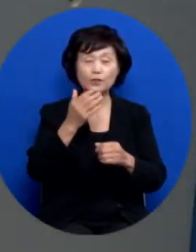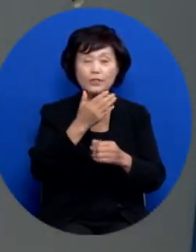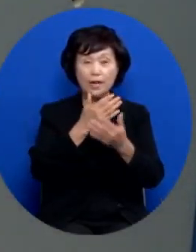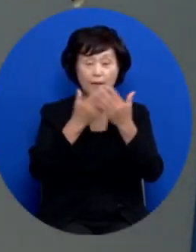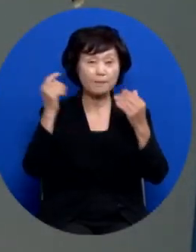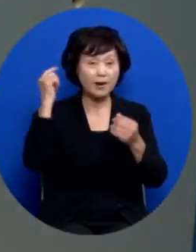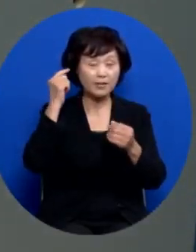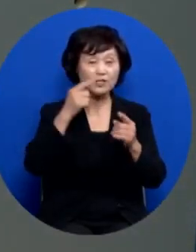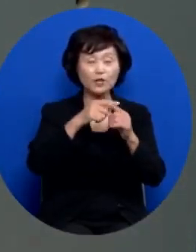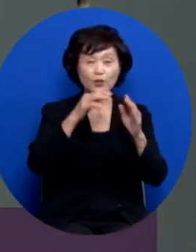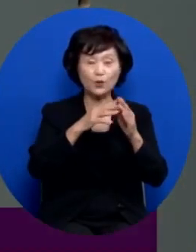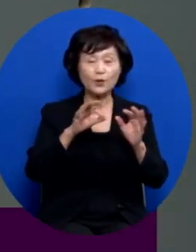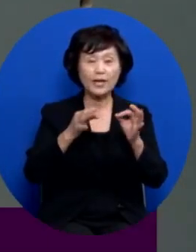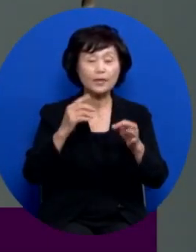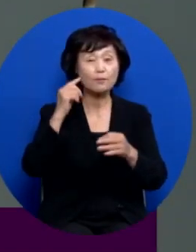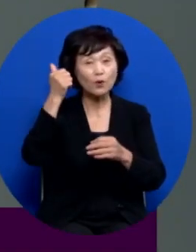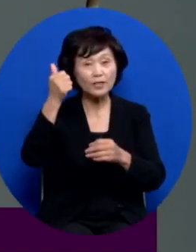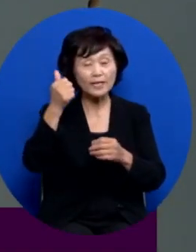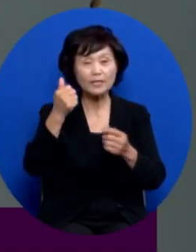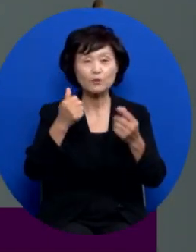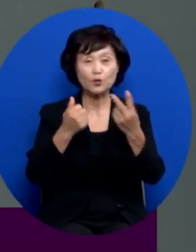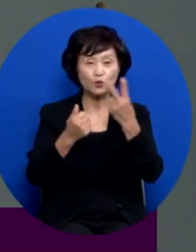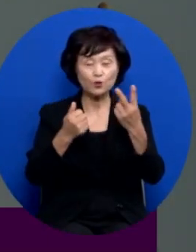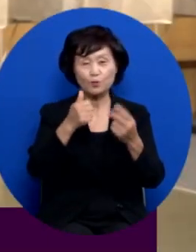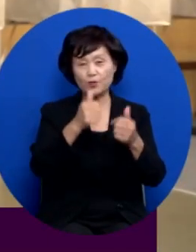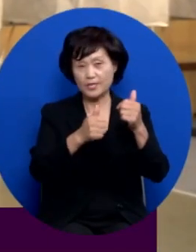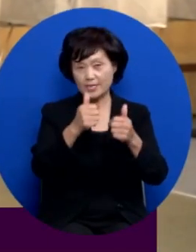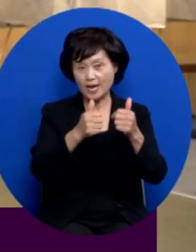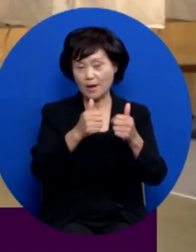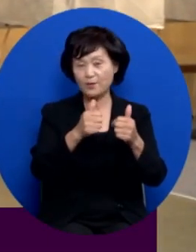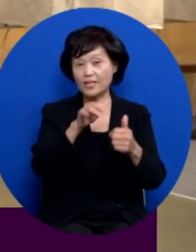명성교회 김종혁 목사 2파전으로 치러졌는데요.